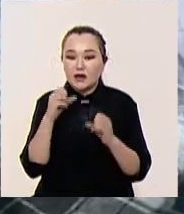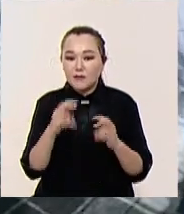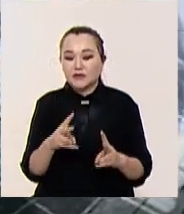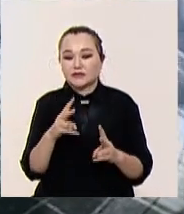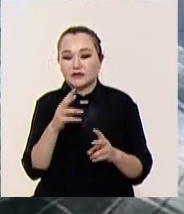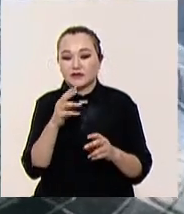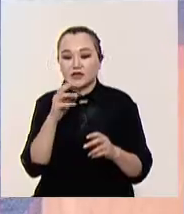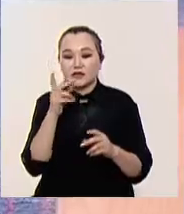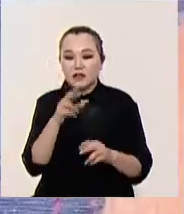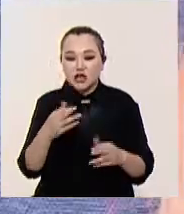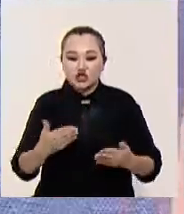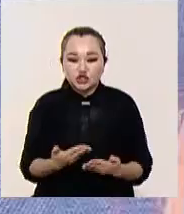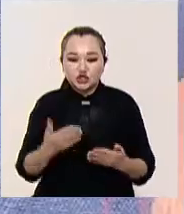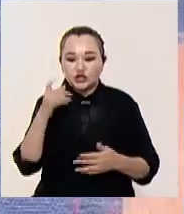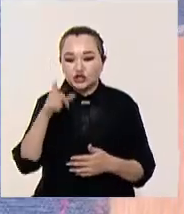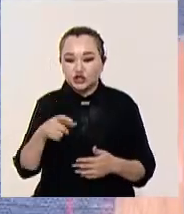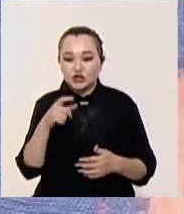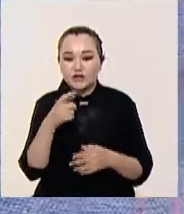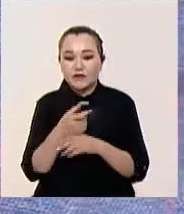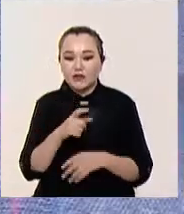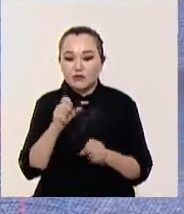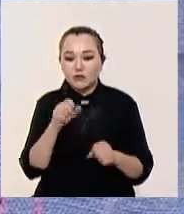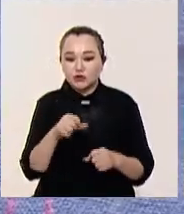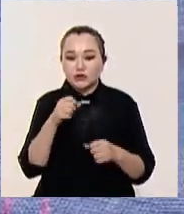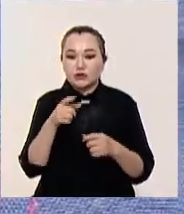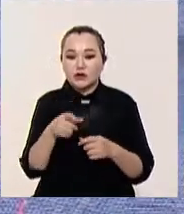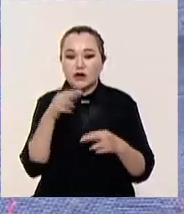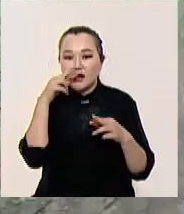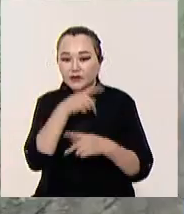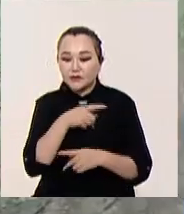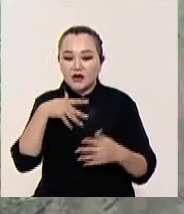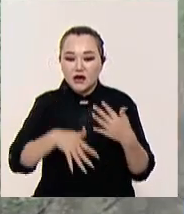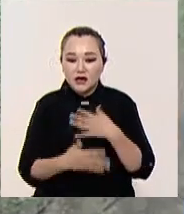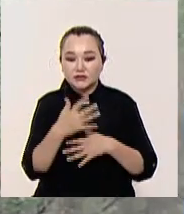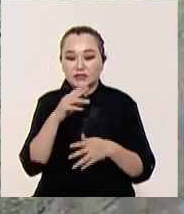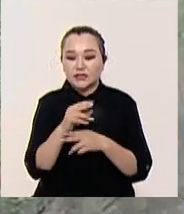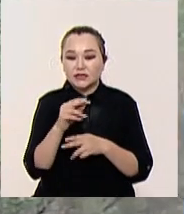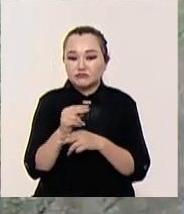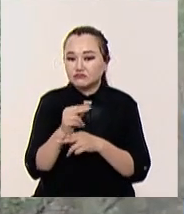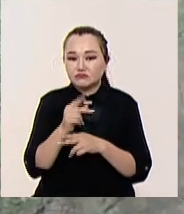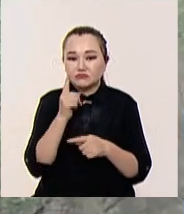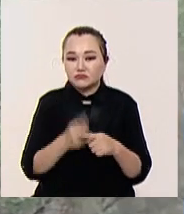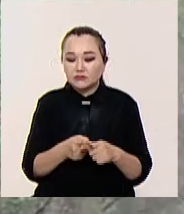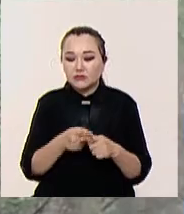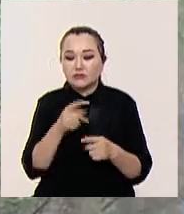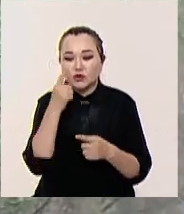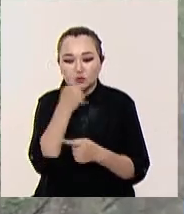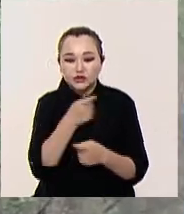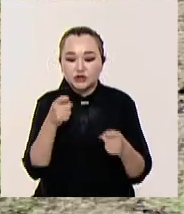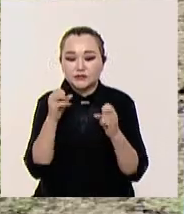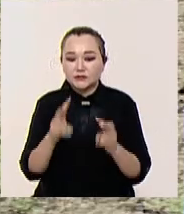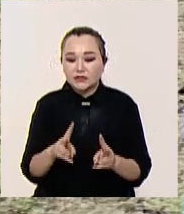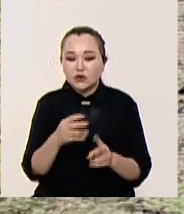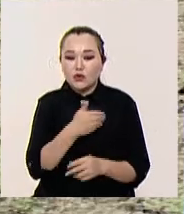опасных веществ для жизнедеятельности человека. Ее пары могут спровоцировать отравление организма с непоправимыми последствиями, предупреждают